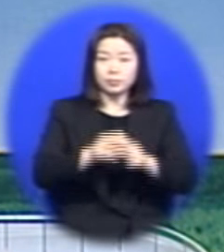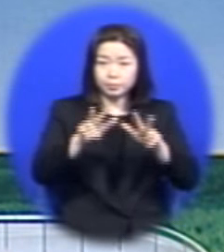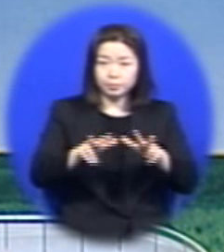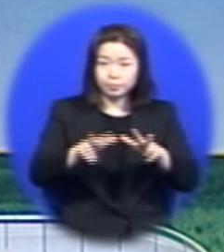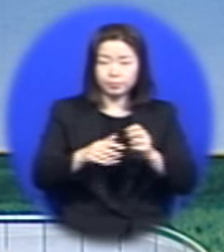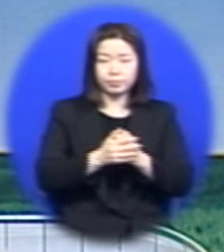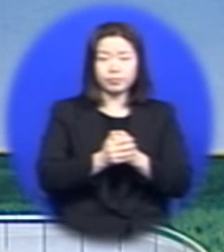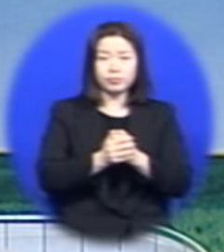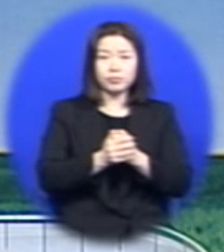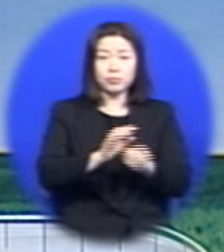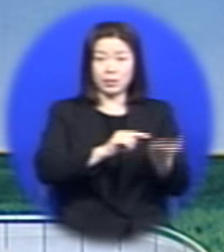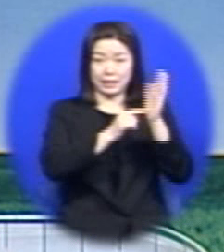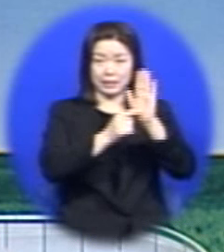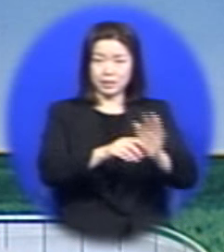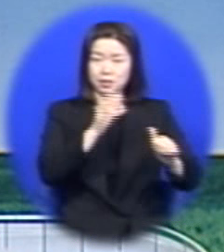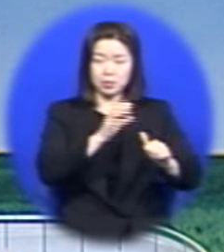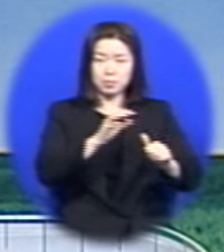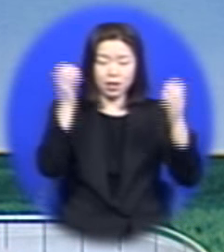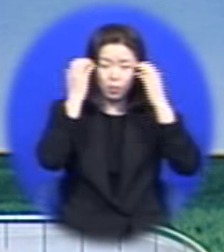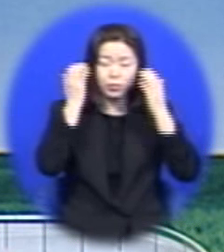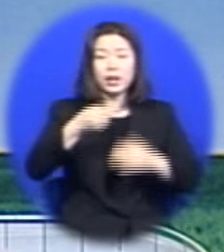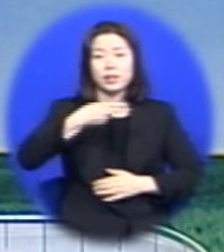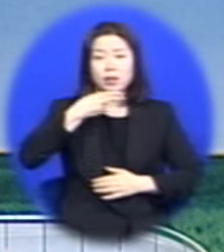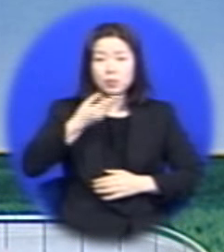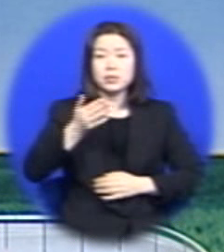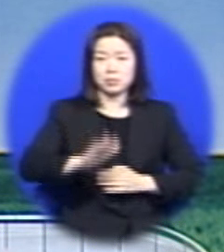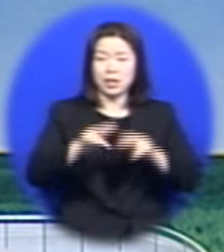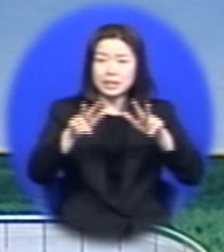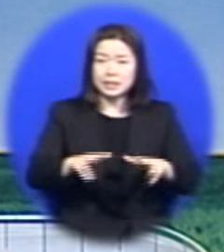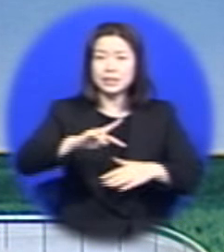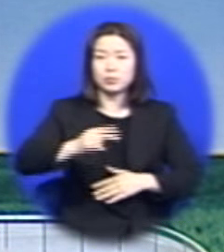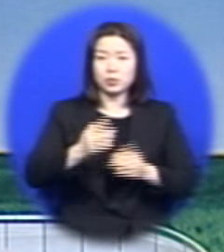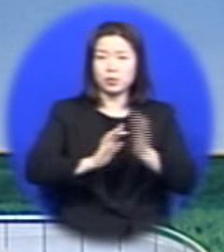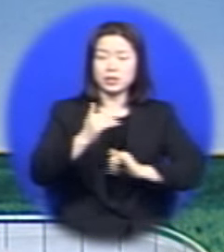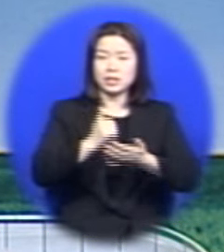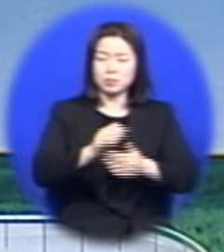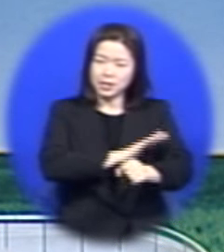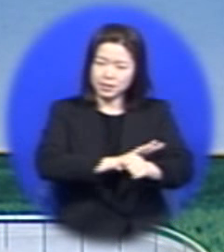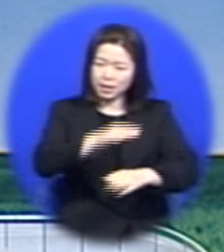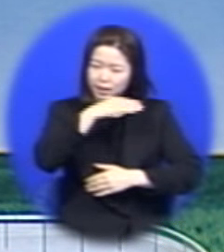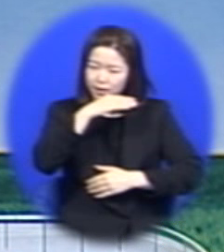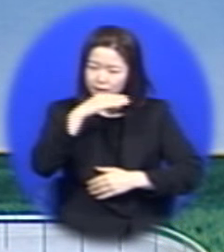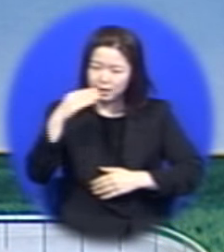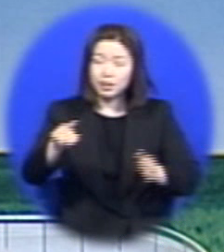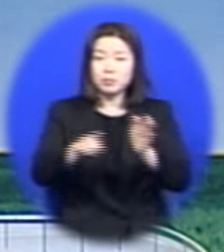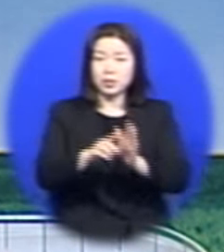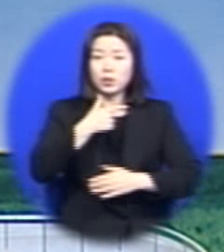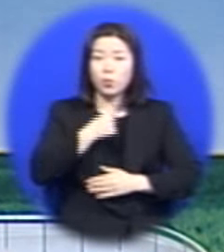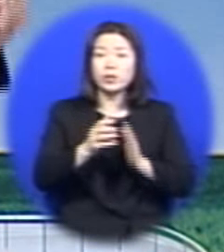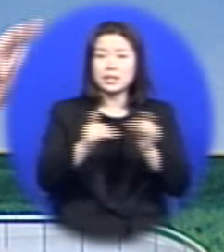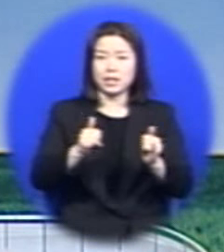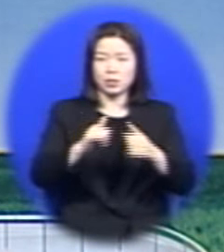지금은 드러나는 핍박과 고난은 없지만 지금도 예수님을 제대로 믿기를 원하는 사람들은